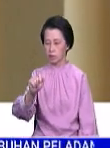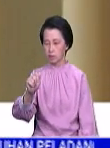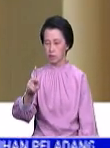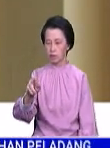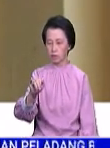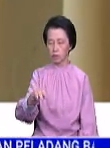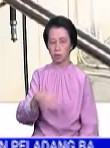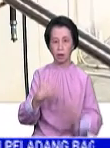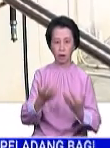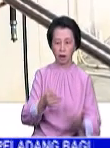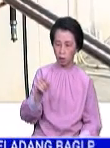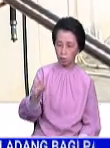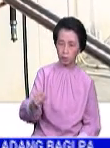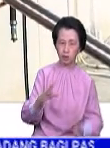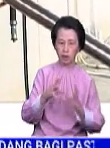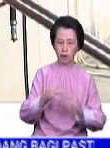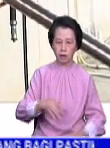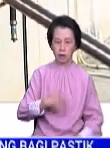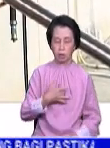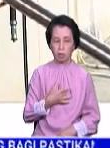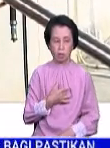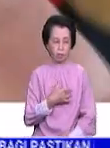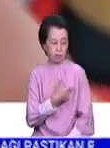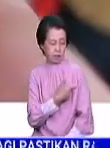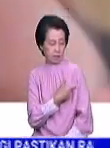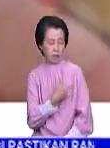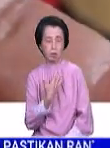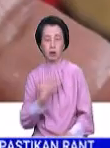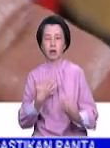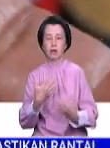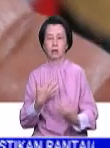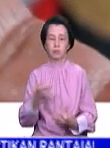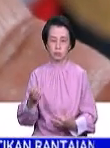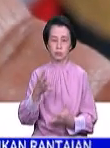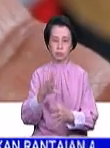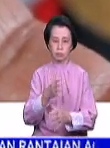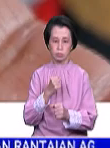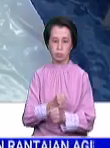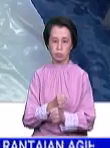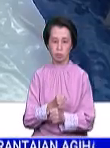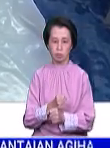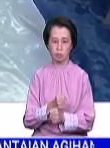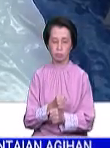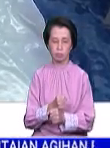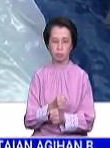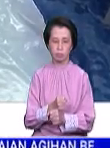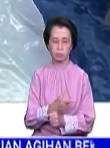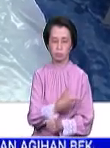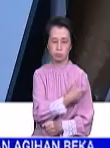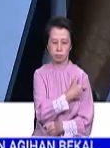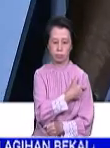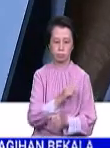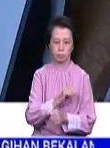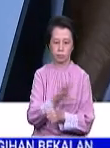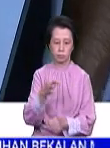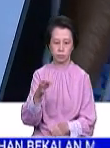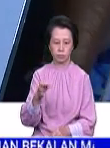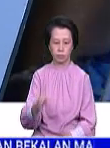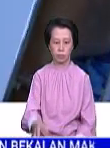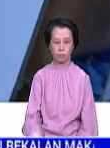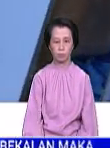bagaimana dia mengatasi rasa takutnya itu demi untuk mendapatkan suntikan vaksin